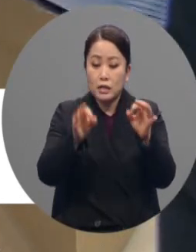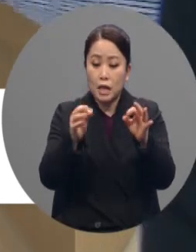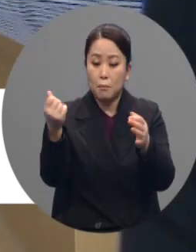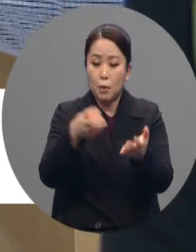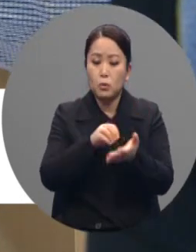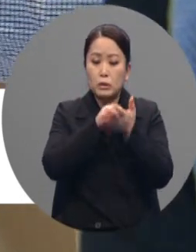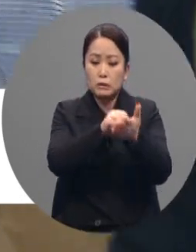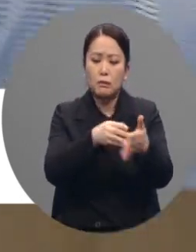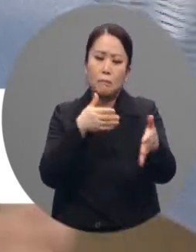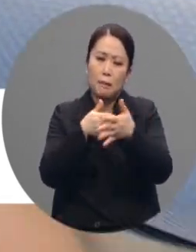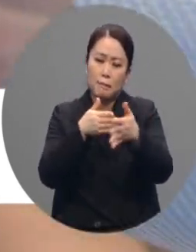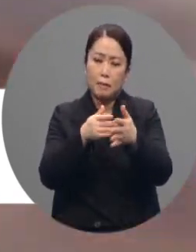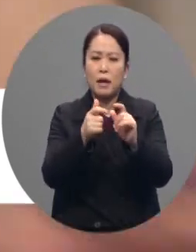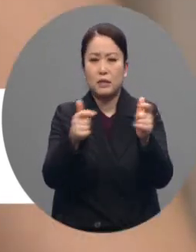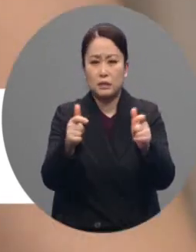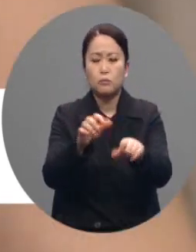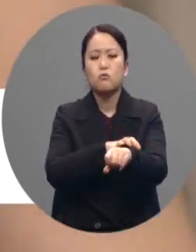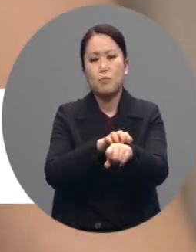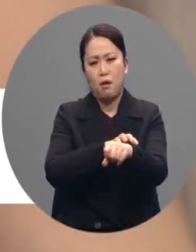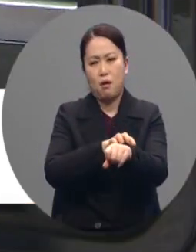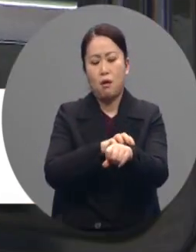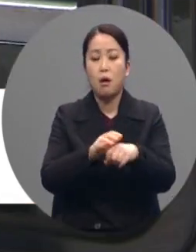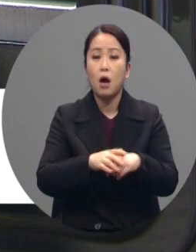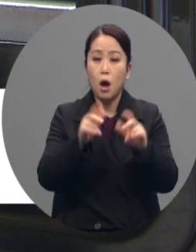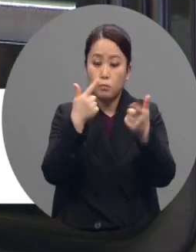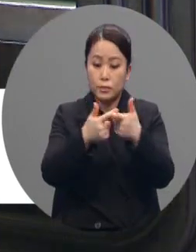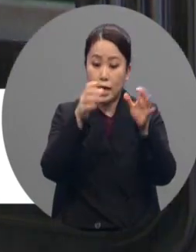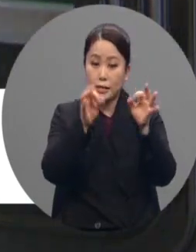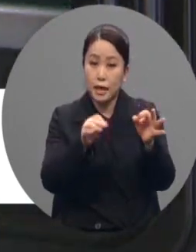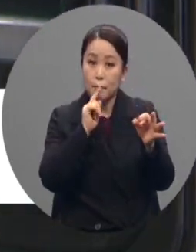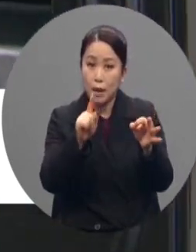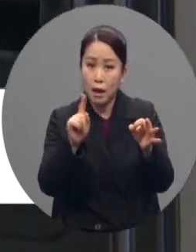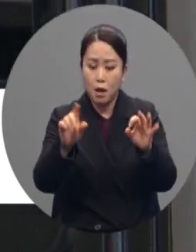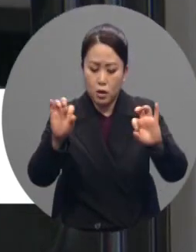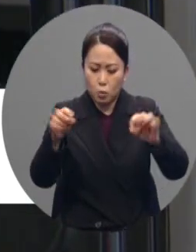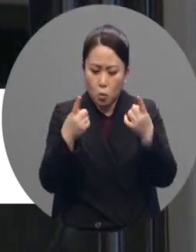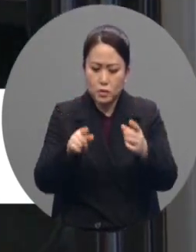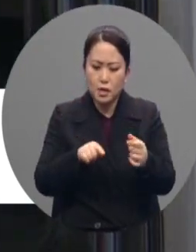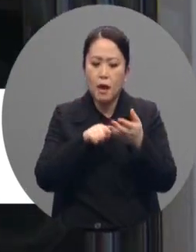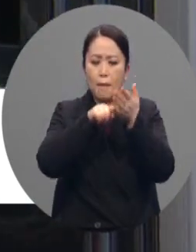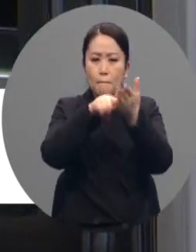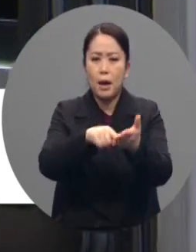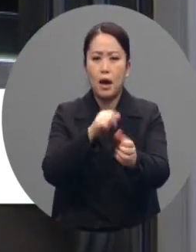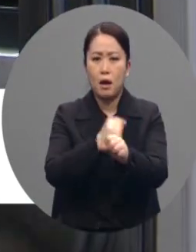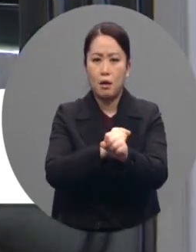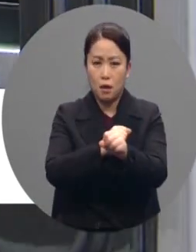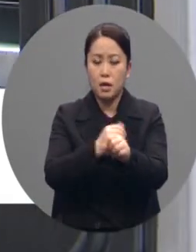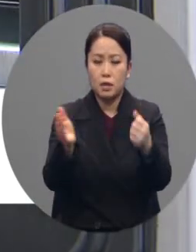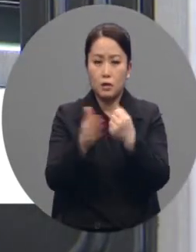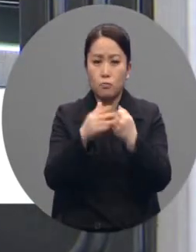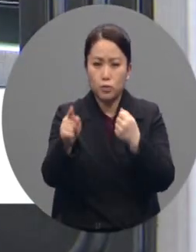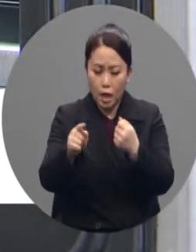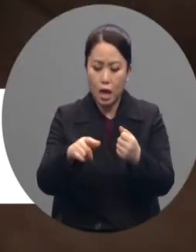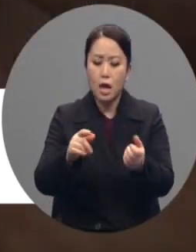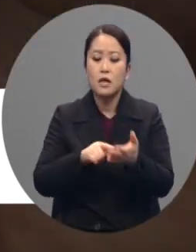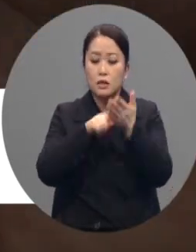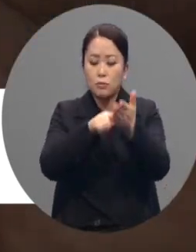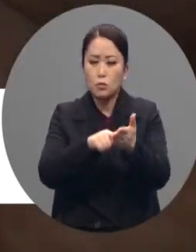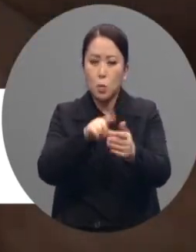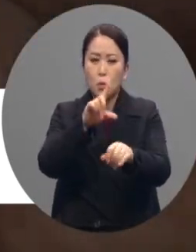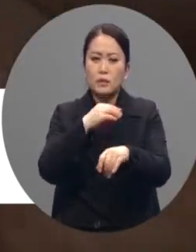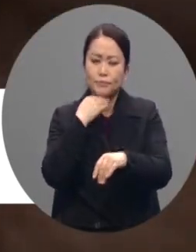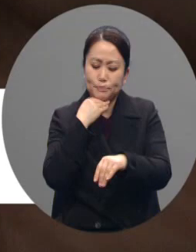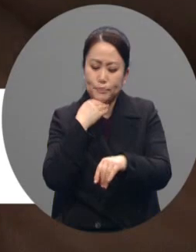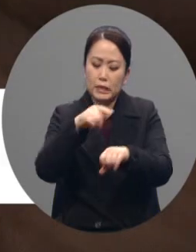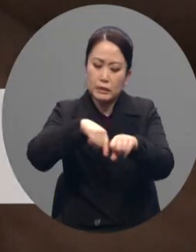이용자들이 불편을 겪고 있습니다 부산은행 책은 동시에 접속자가 한꺼번에 몰리면서 접속 되기 시간이 길어 지는